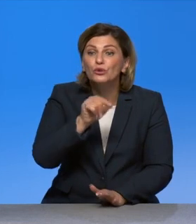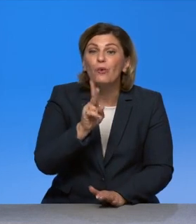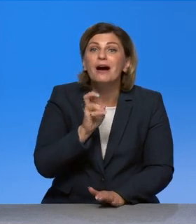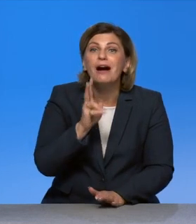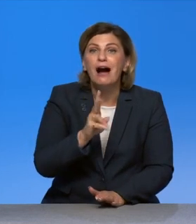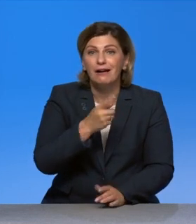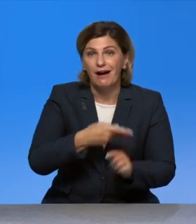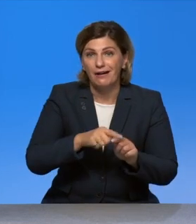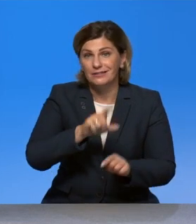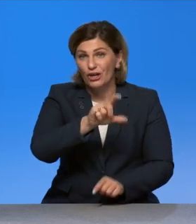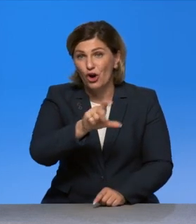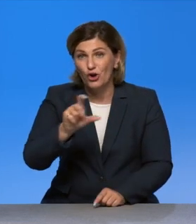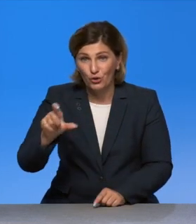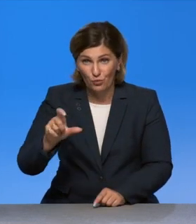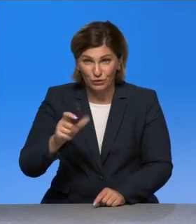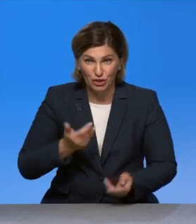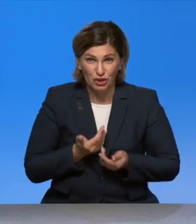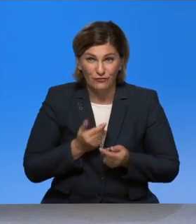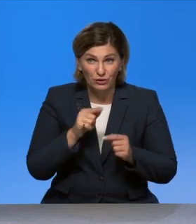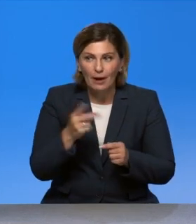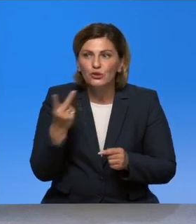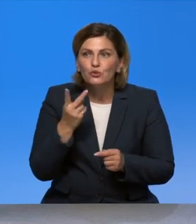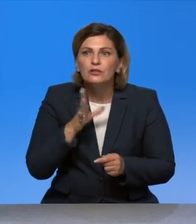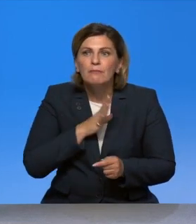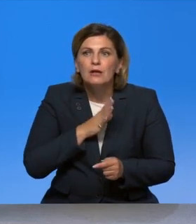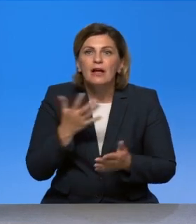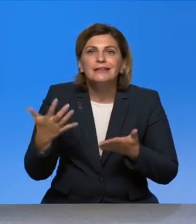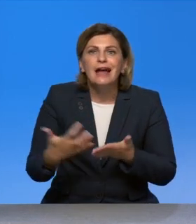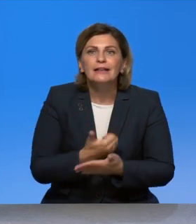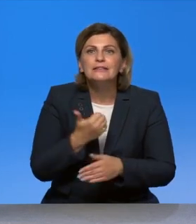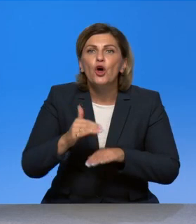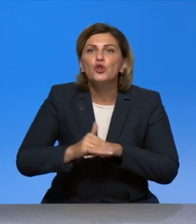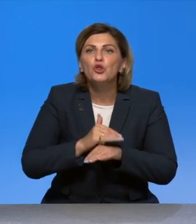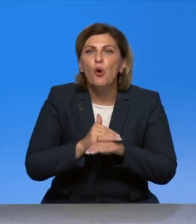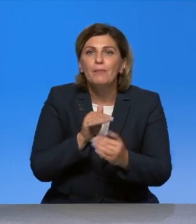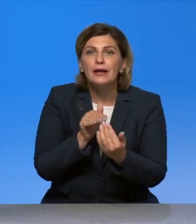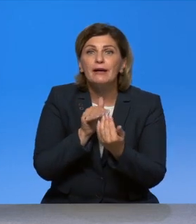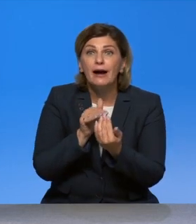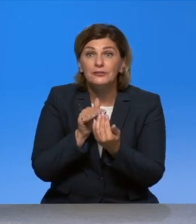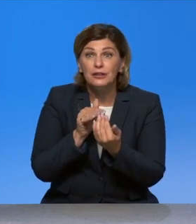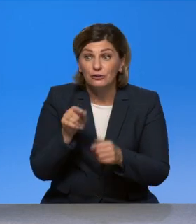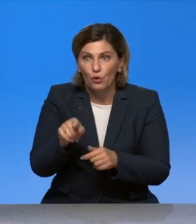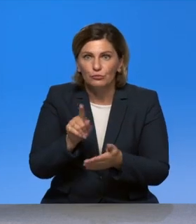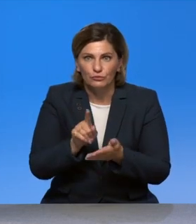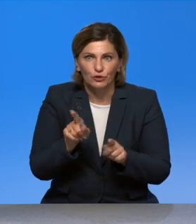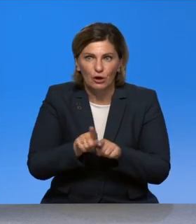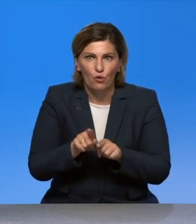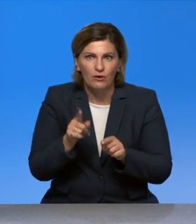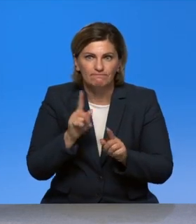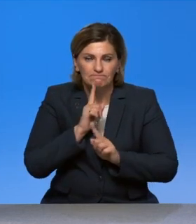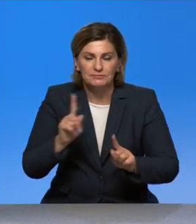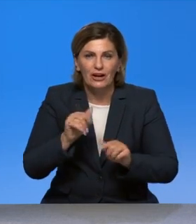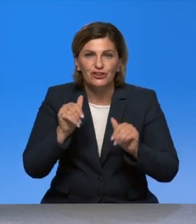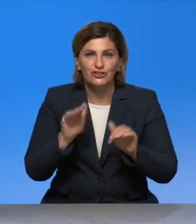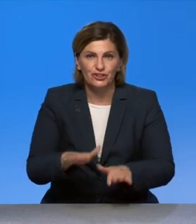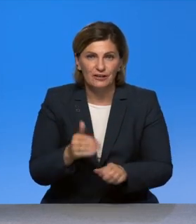люди, а для этого нужно было войти с ними в добрый контакт, она позволила вот принять эти неординарные решения. Мы сегодня интересно говорили